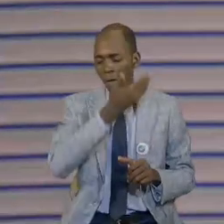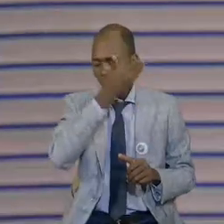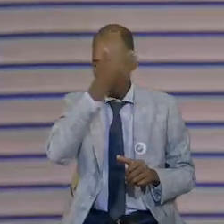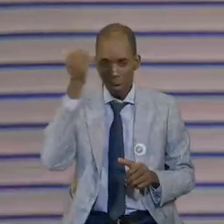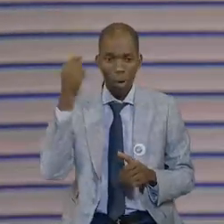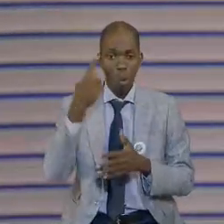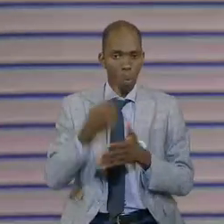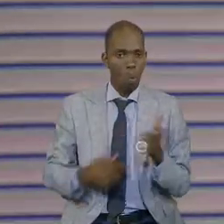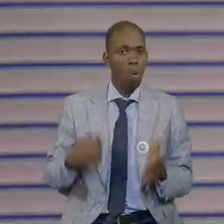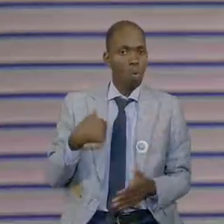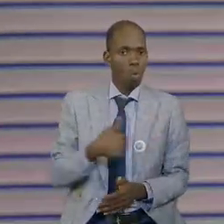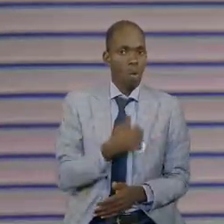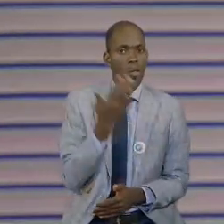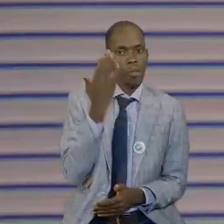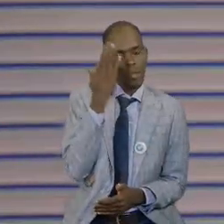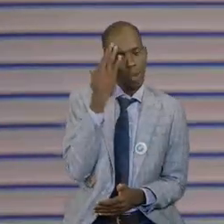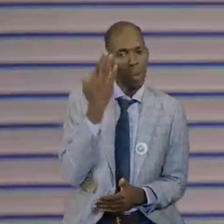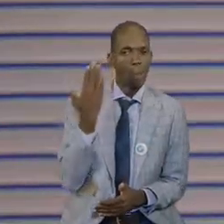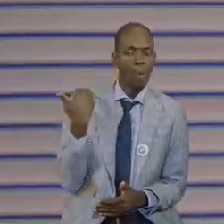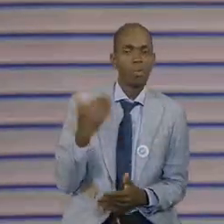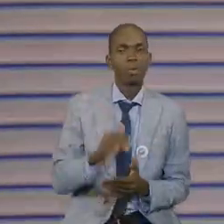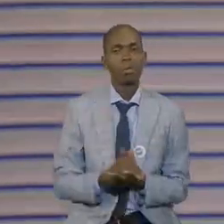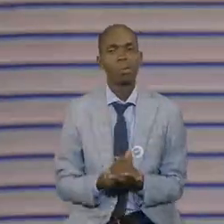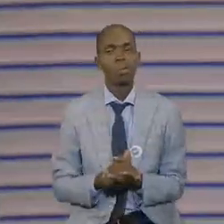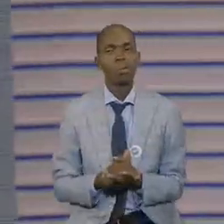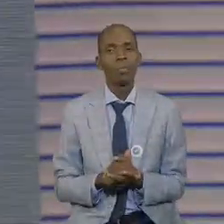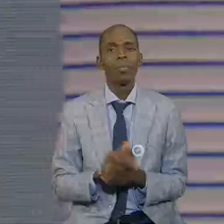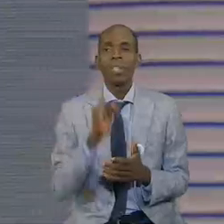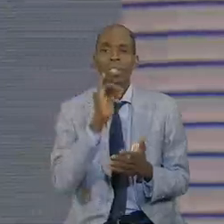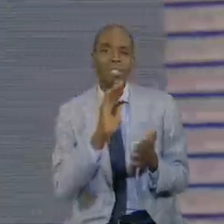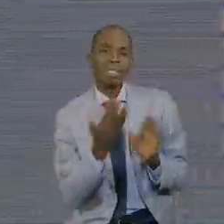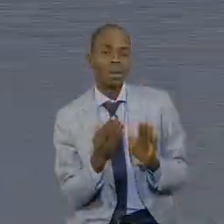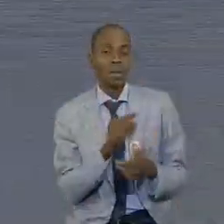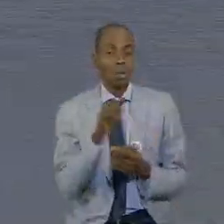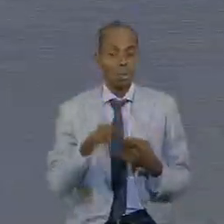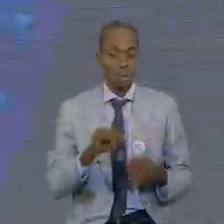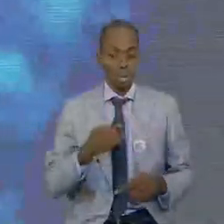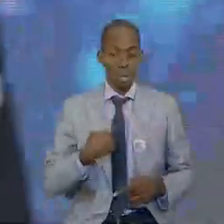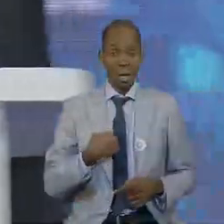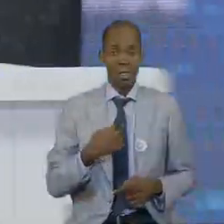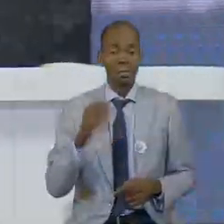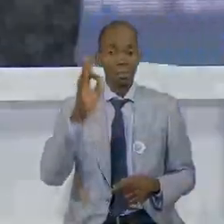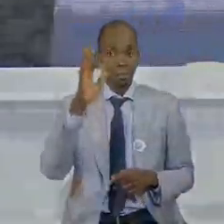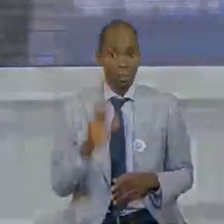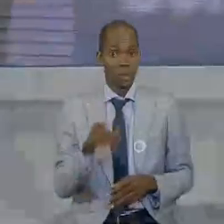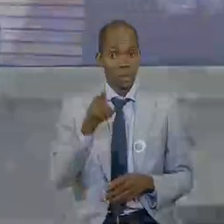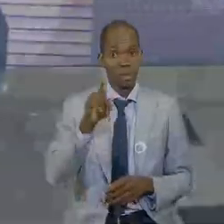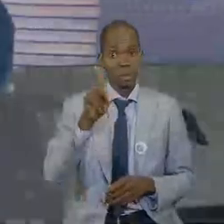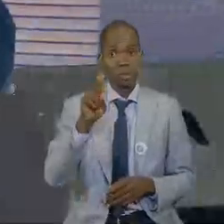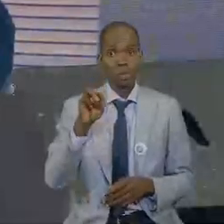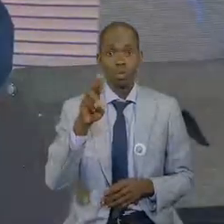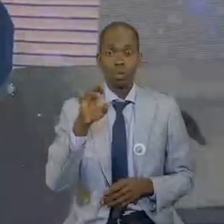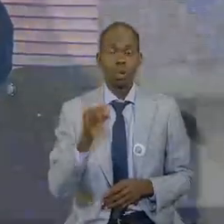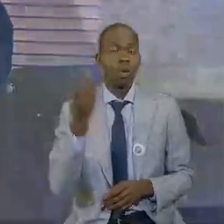knew. La crainte nous amène à oublier ce que nous connaissons. It's like when I was a student. C'est comme quand j'étais encore élève. And other students were